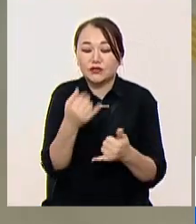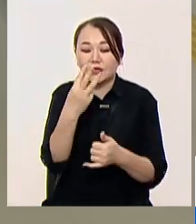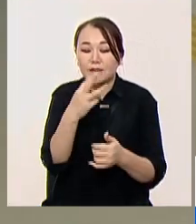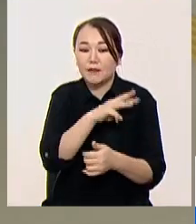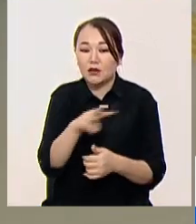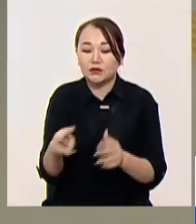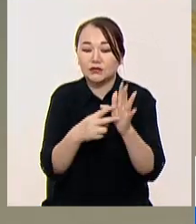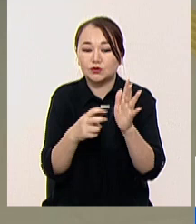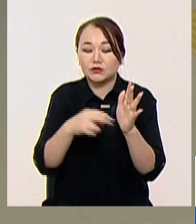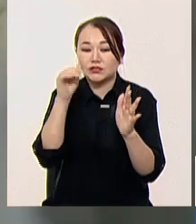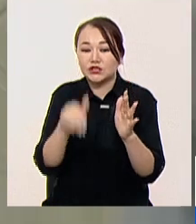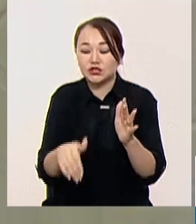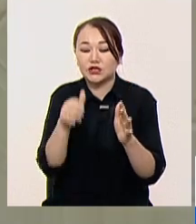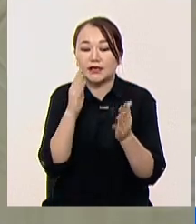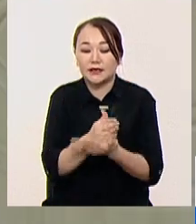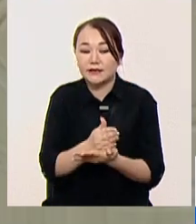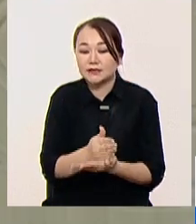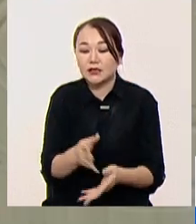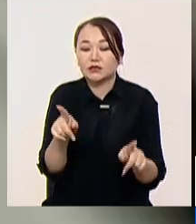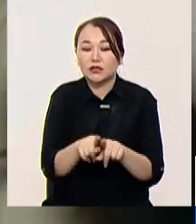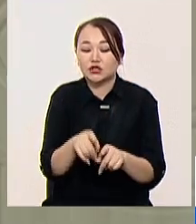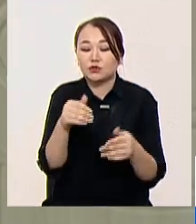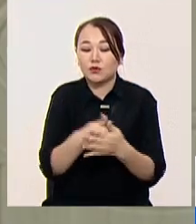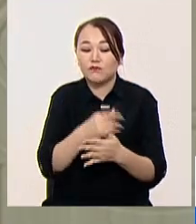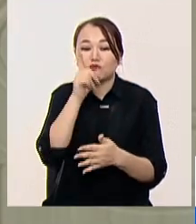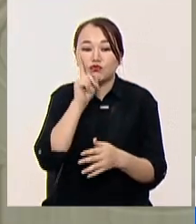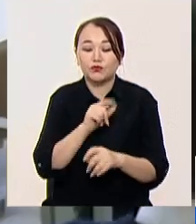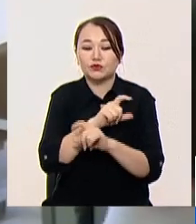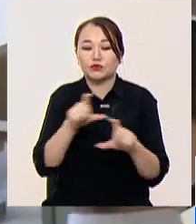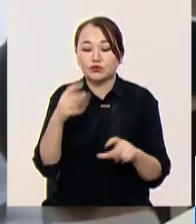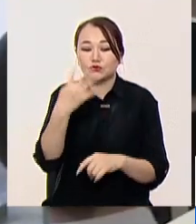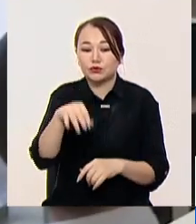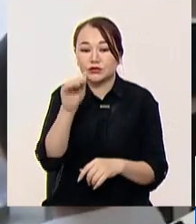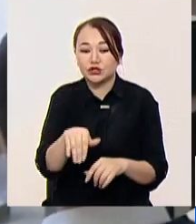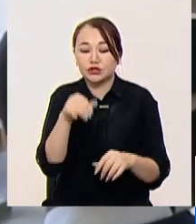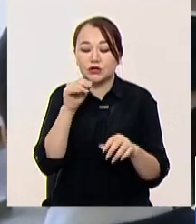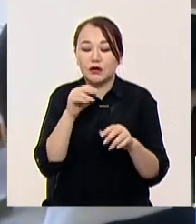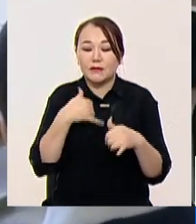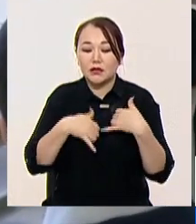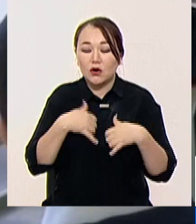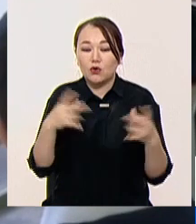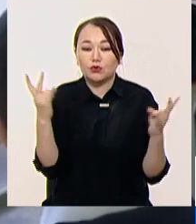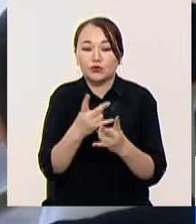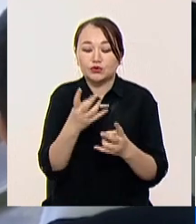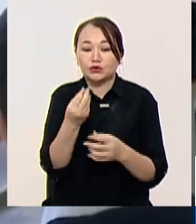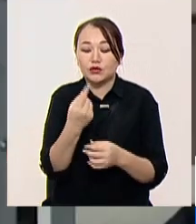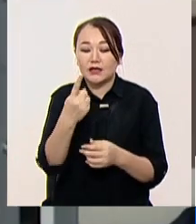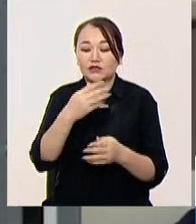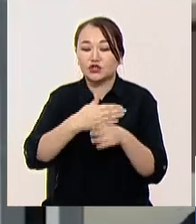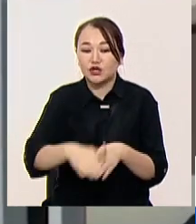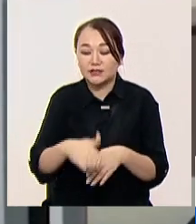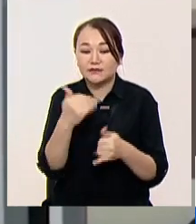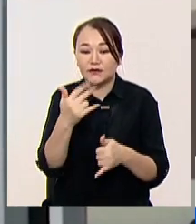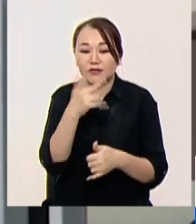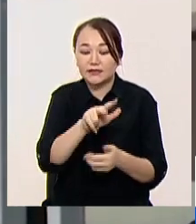3 миллион 700 мыңға жетіп қалғанын айтты. Сондай-ақ жаңа жайлы мектептерге 40 мыңға жуық педагог қажет екен. Оның бір бөлігі қазіргі